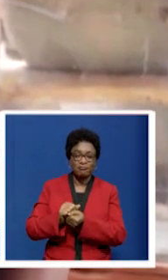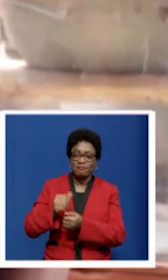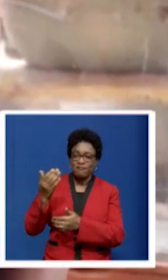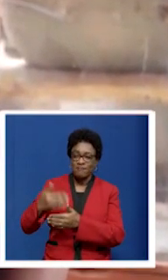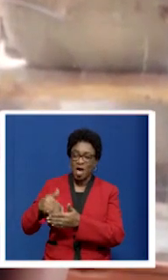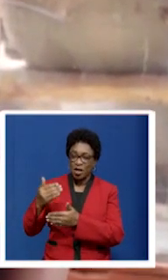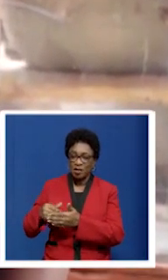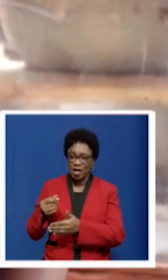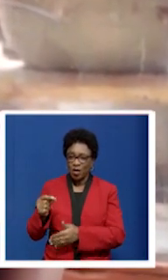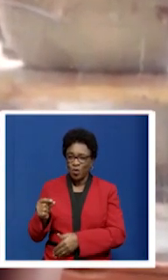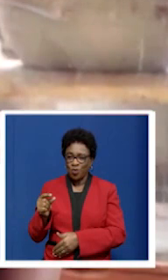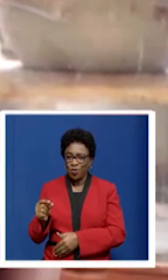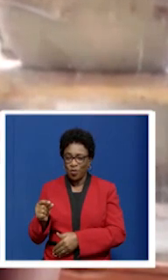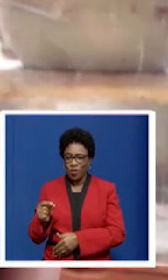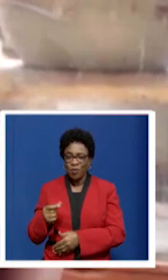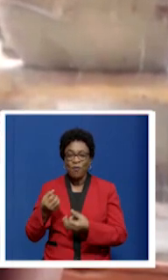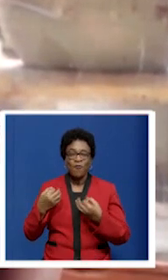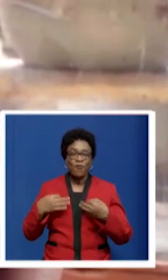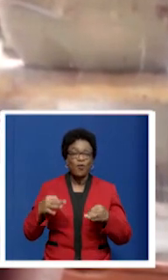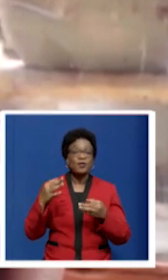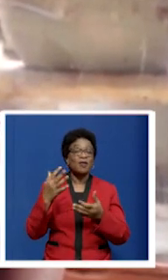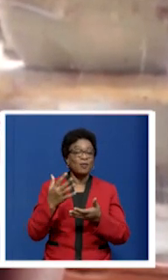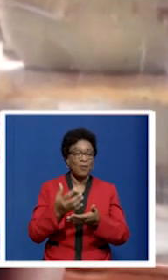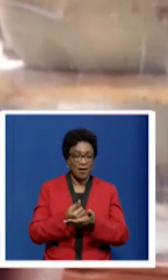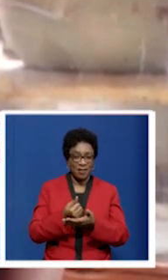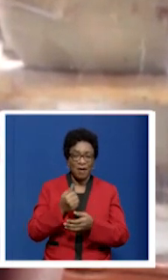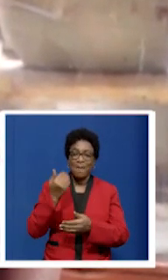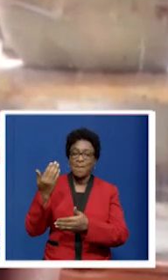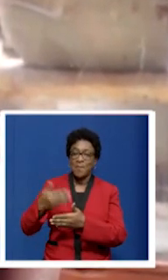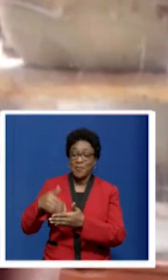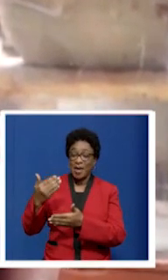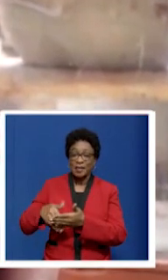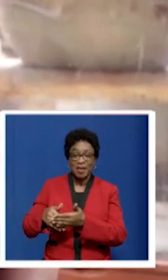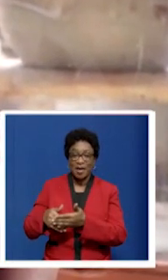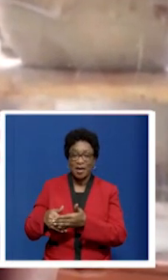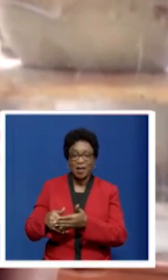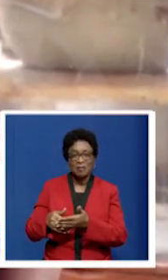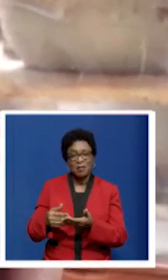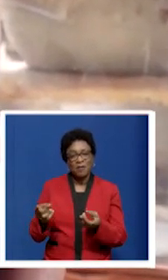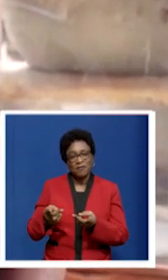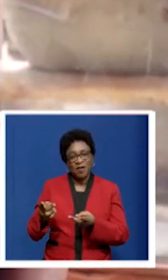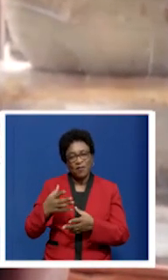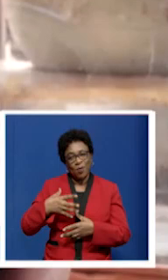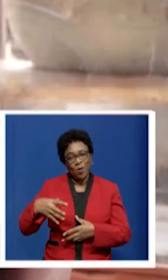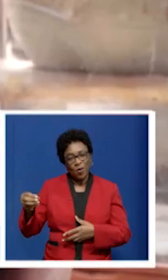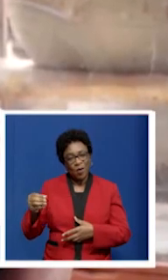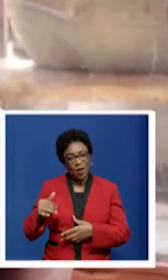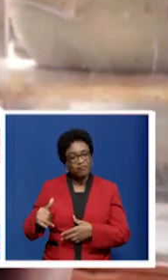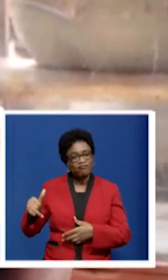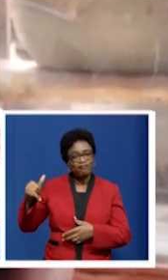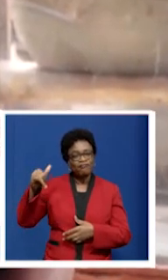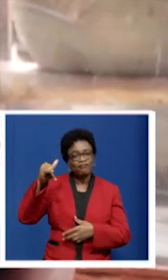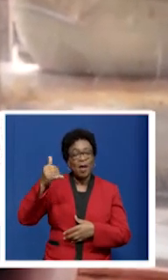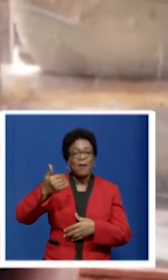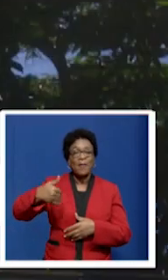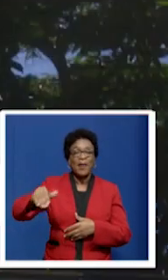biashara ndogo ndogo tuna uwezo wa kupata fursa ya kufanya biashara Hata kuondoka na hizo ndege kupeleka katika